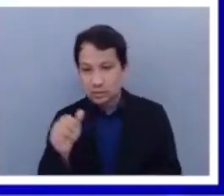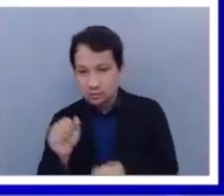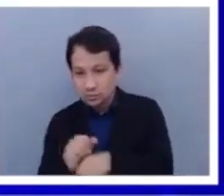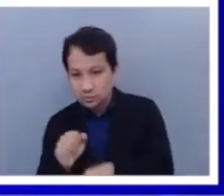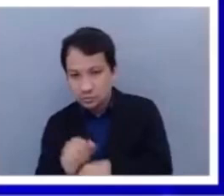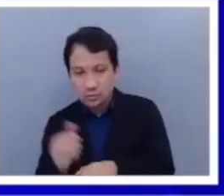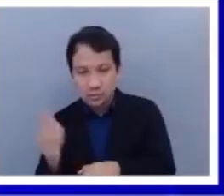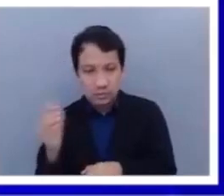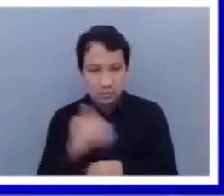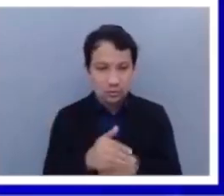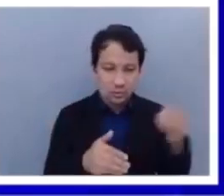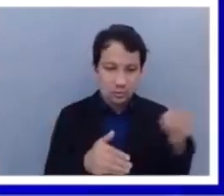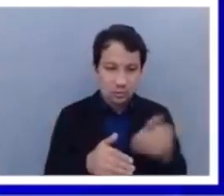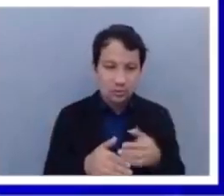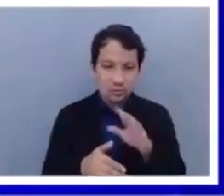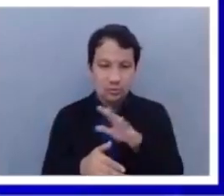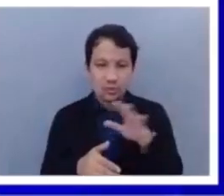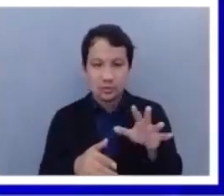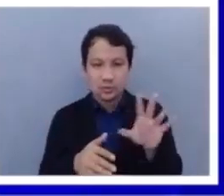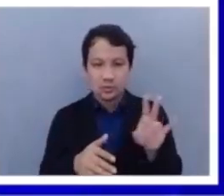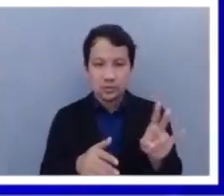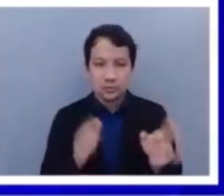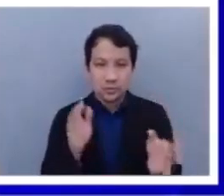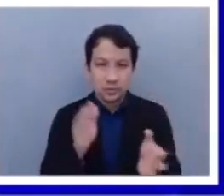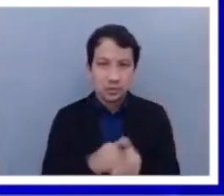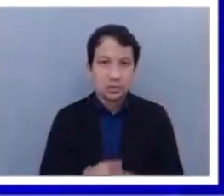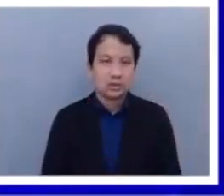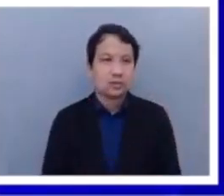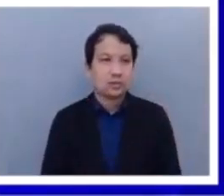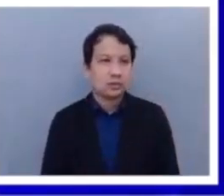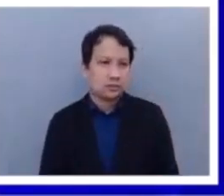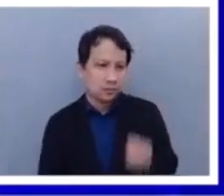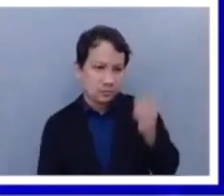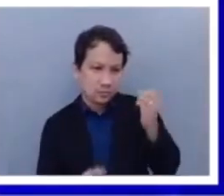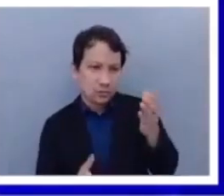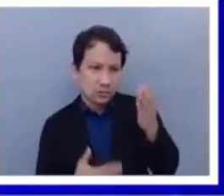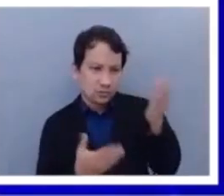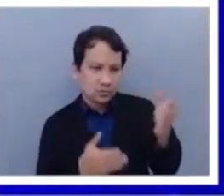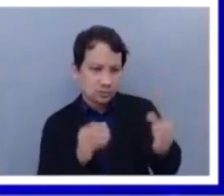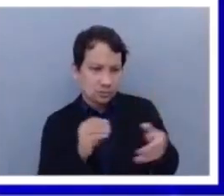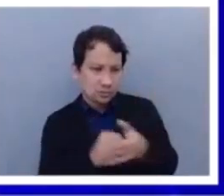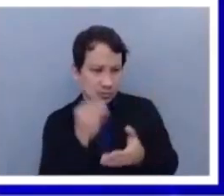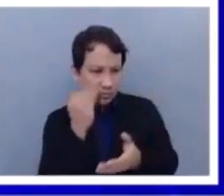sa 557,000, marami dito ang employed, no.